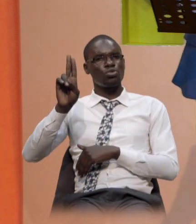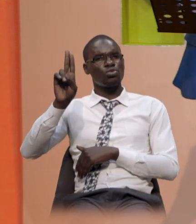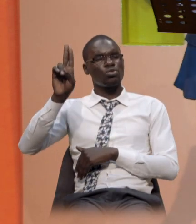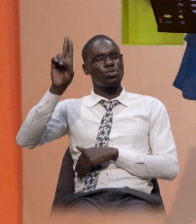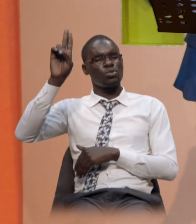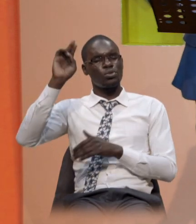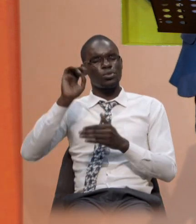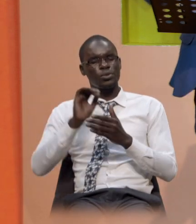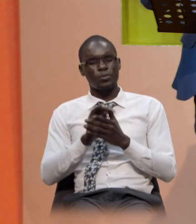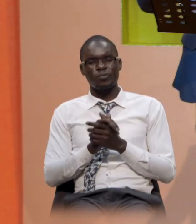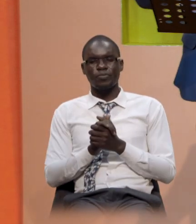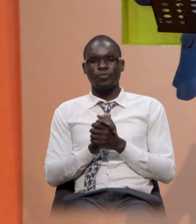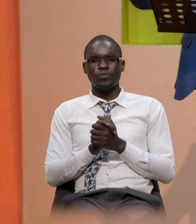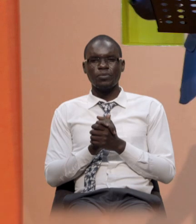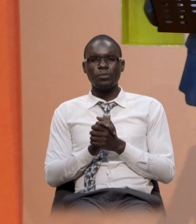tumwandame